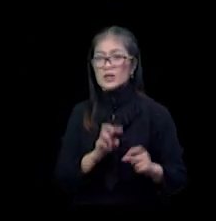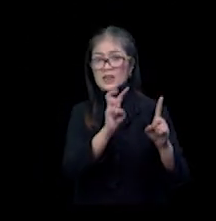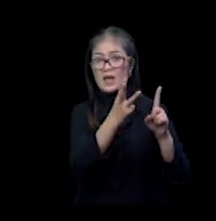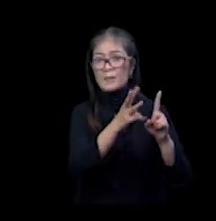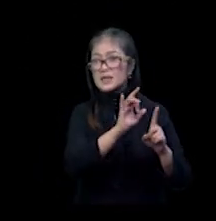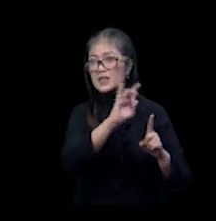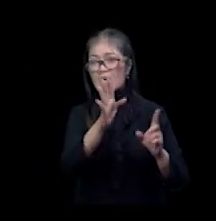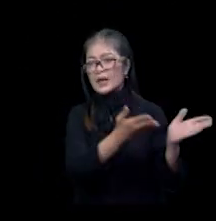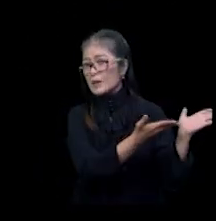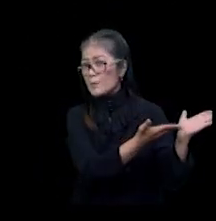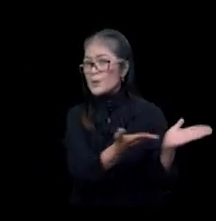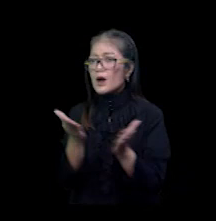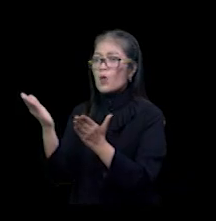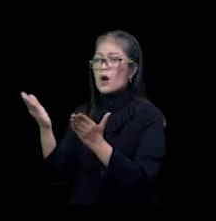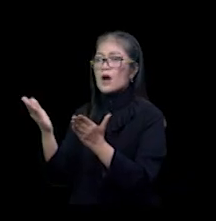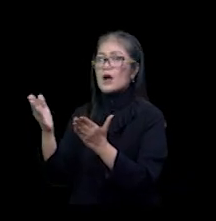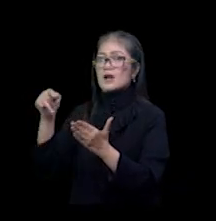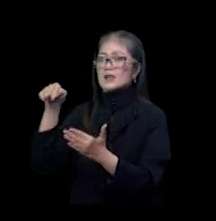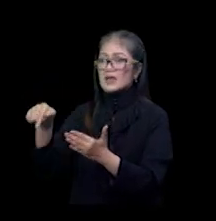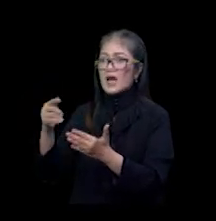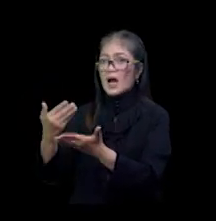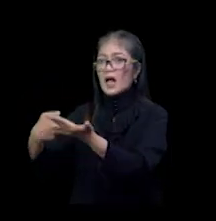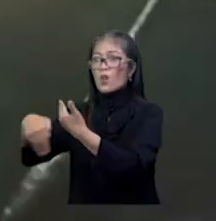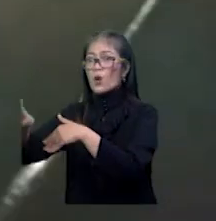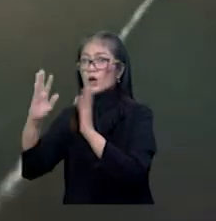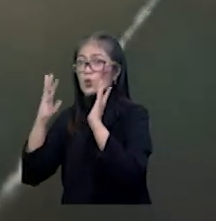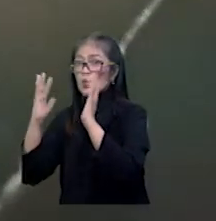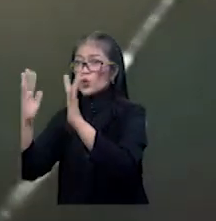dugaan sementara mereka terjebak di hutan karena kondisi cuaca